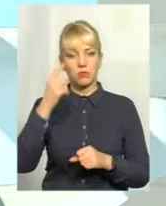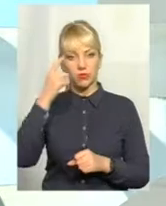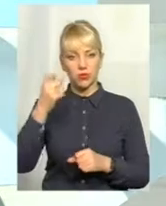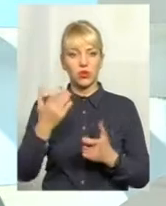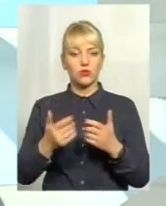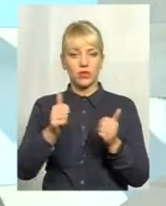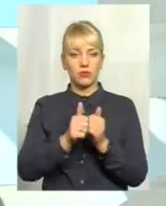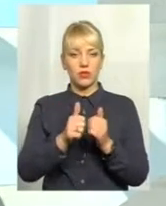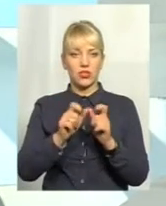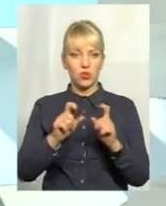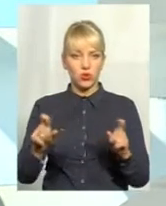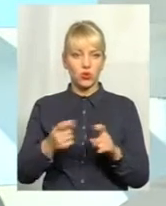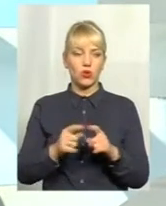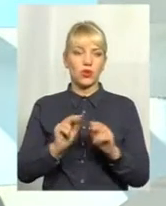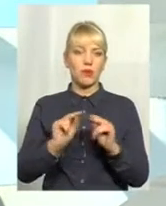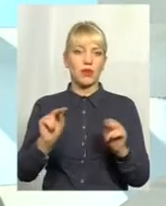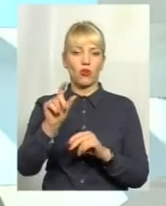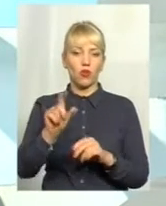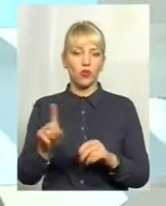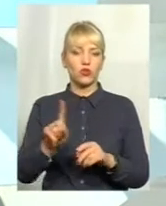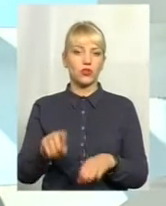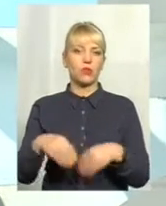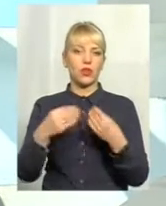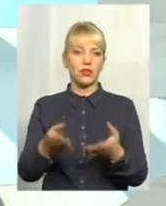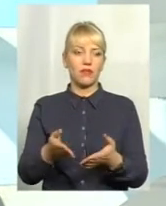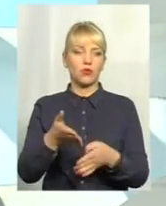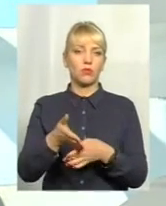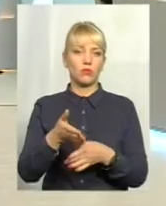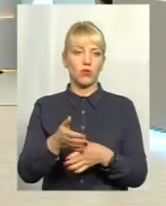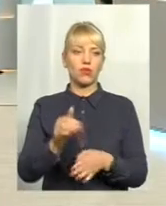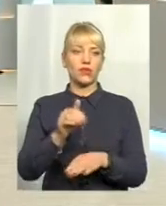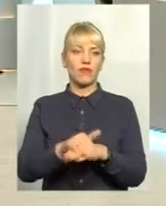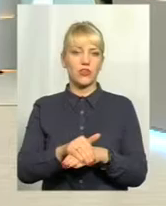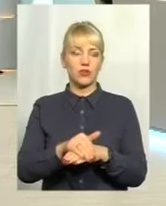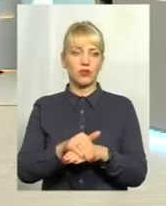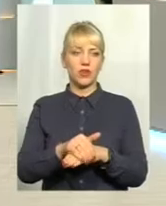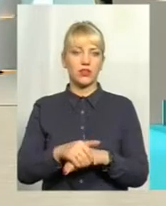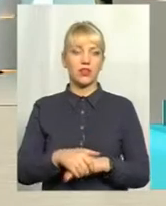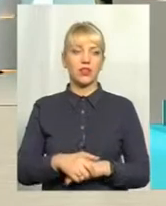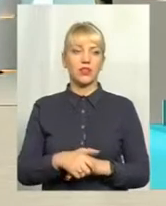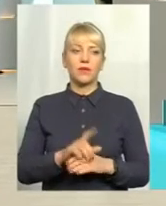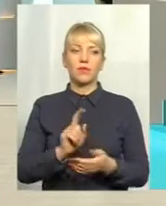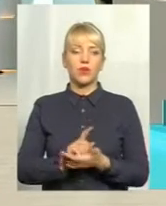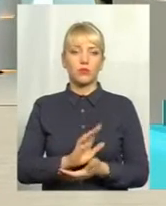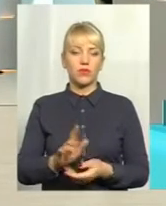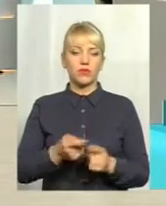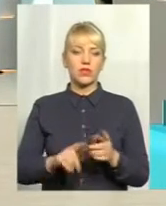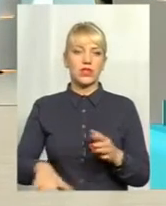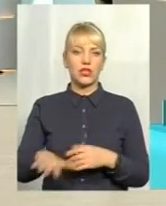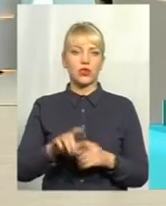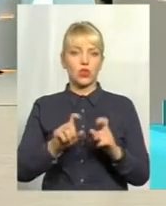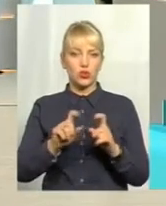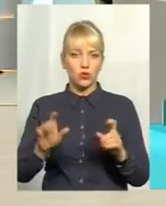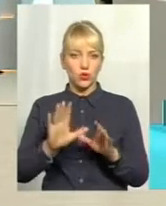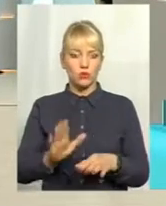недалеко від школи, того самого навіть педагога, що він хоча б надав допомогу зафіксувати. Не обов'язково це територія школи буде, можливо,